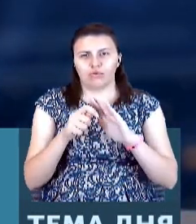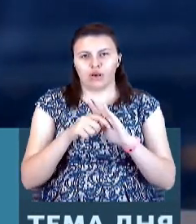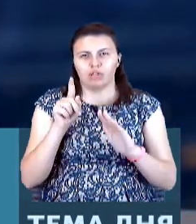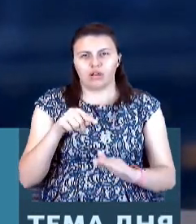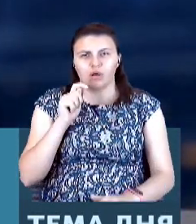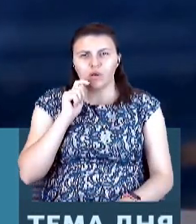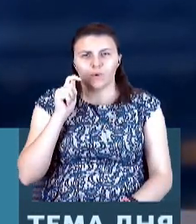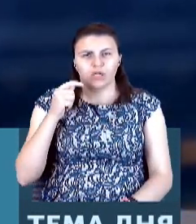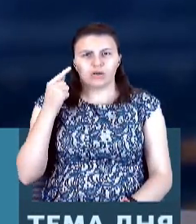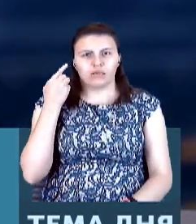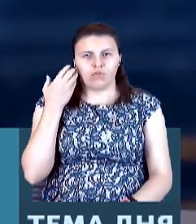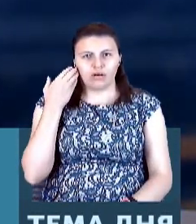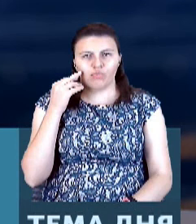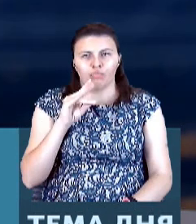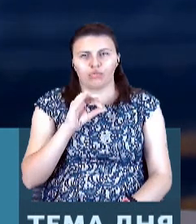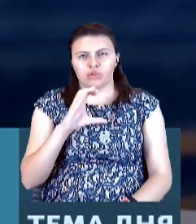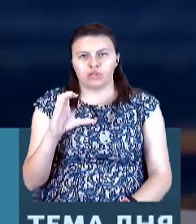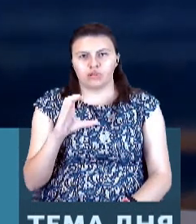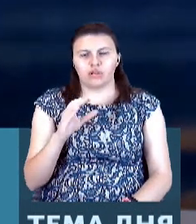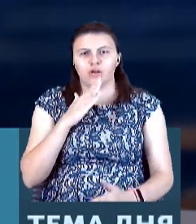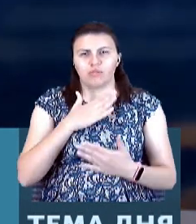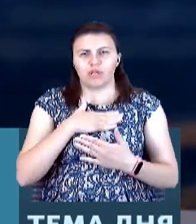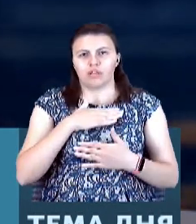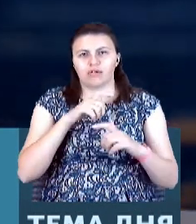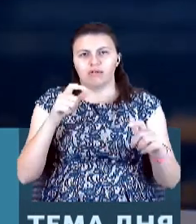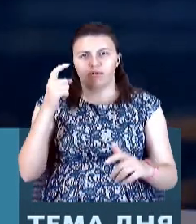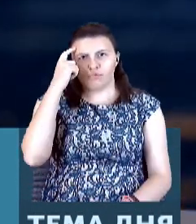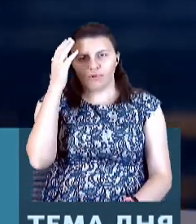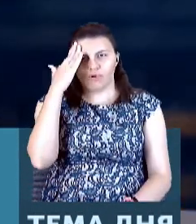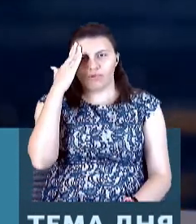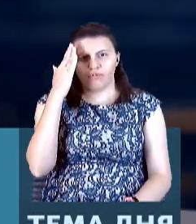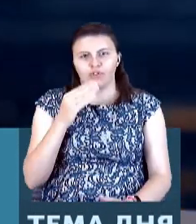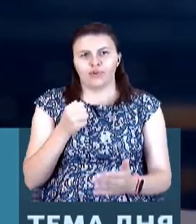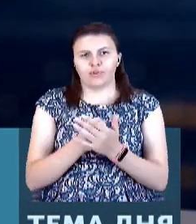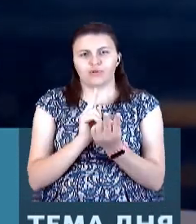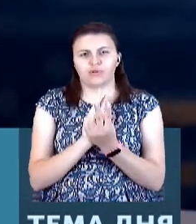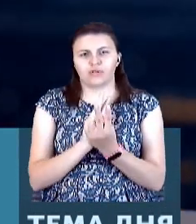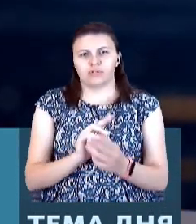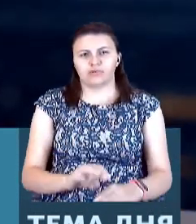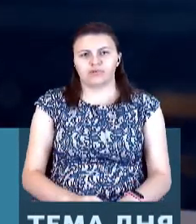радіохвилях українського радіо Пульс. Любіть людей, думайте головою. До зустрічі!